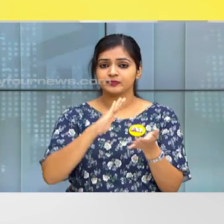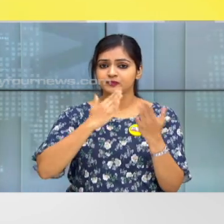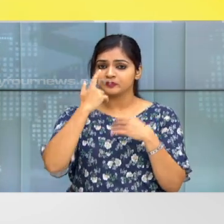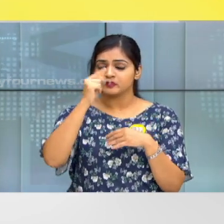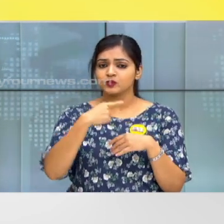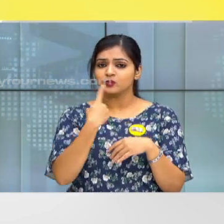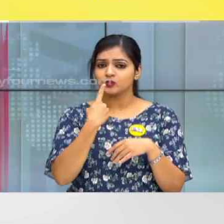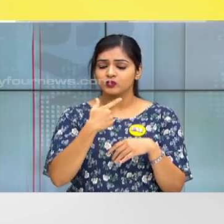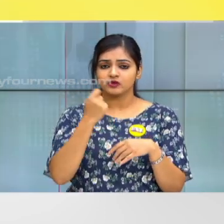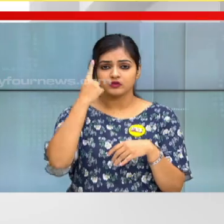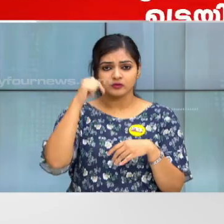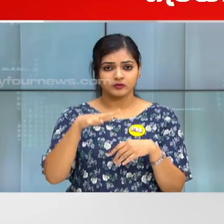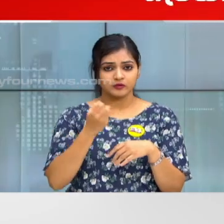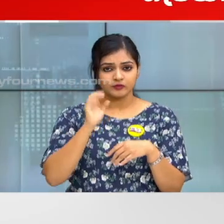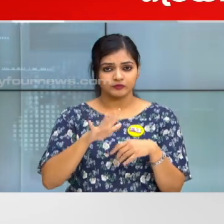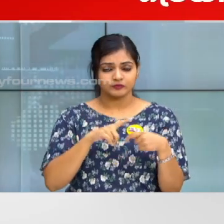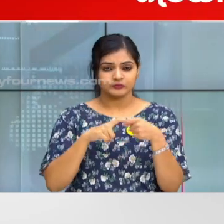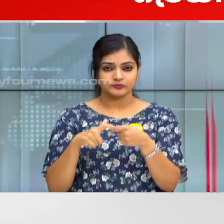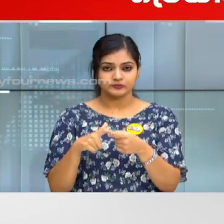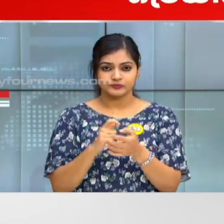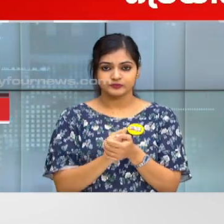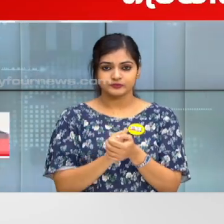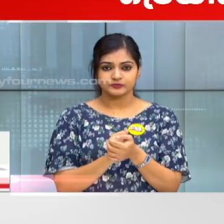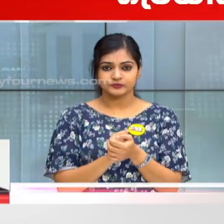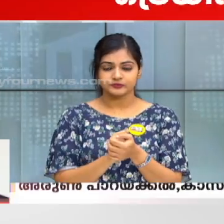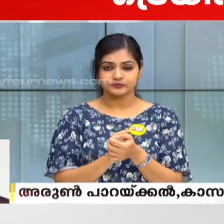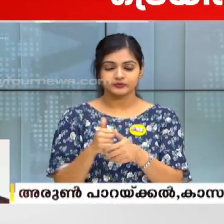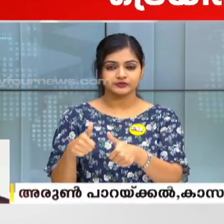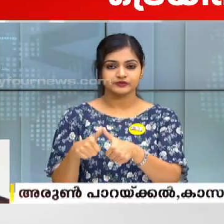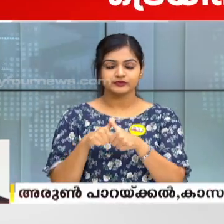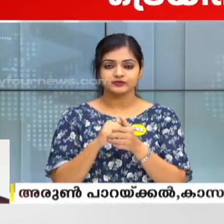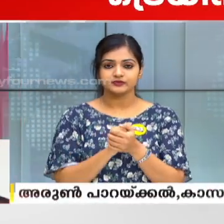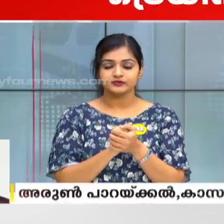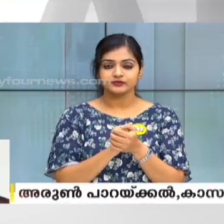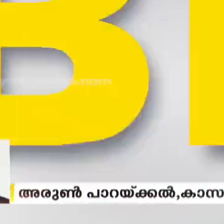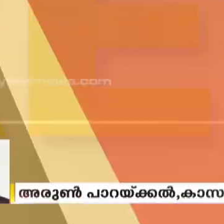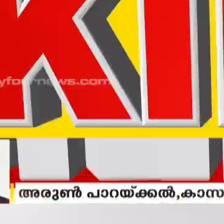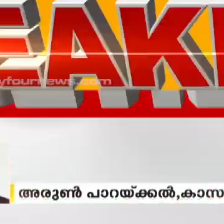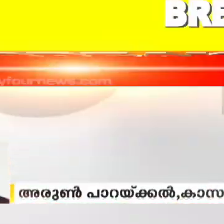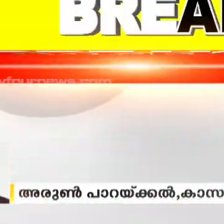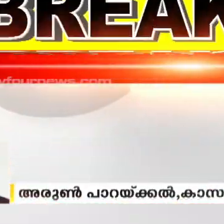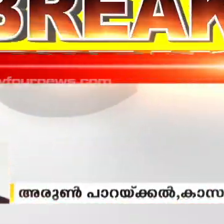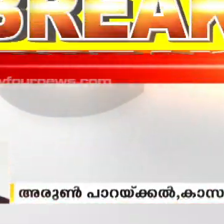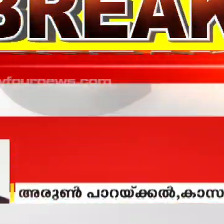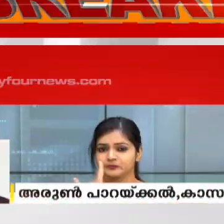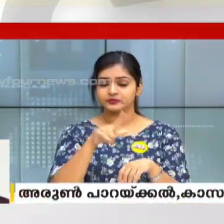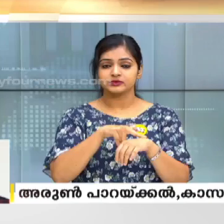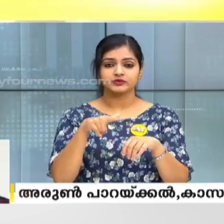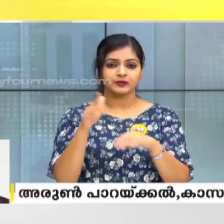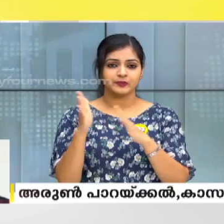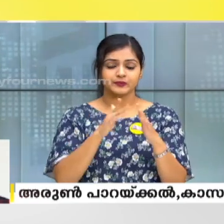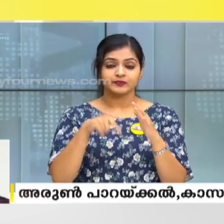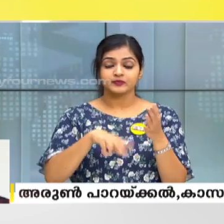എന്നത് സംബന്ധിച്ച് എന്തെങ്കിലും സൂചനകൾ വരുന്നുണ്ടോ? ഗോപികൃഷ്ണൻ, ഇന്നുച്ചയ്ക്ക് 2:15 കൂടിയാണ് ഈ അപകടം ഉണ്ടായത്.